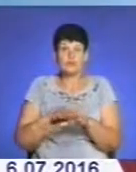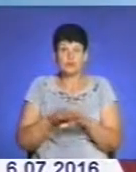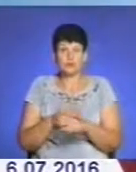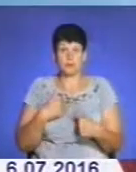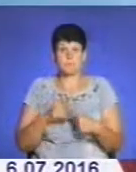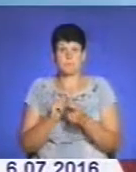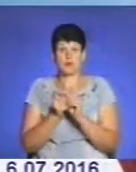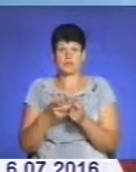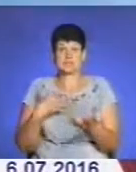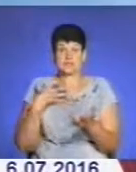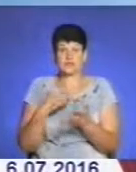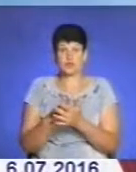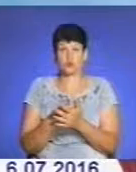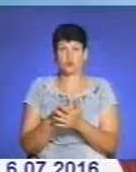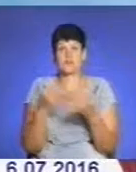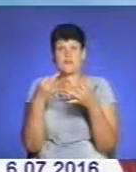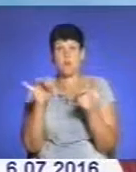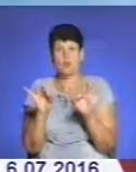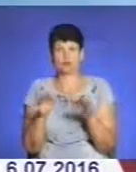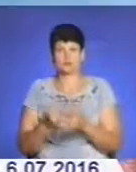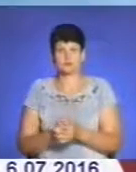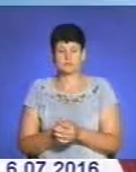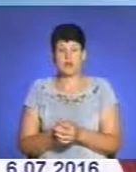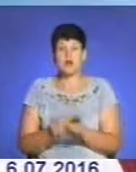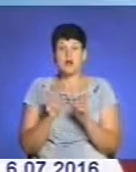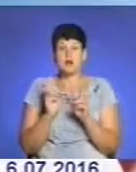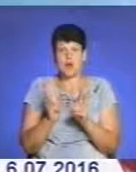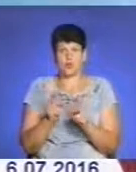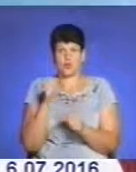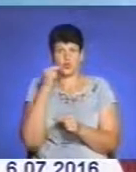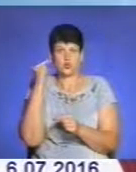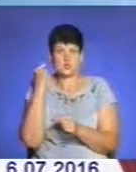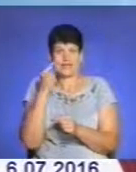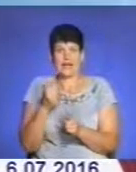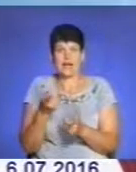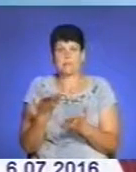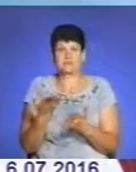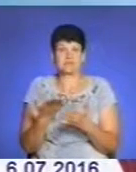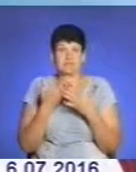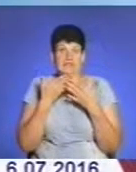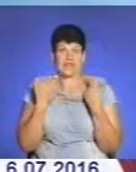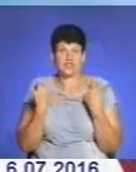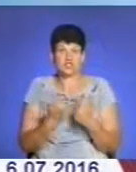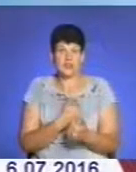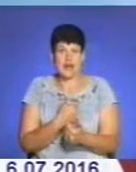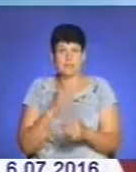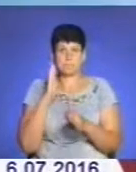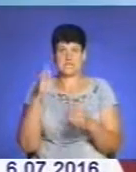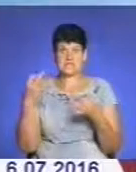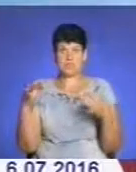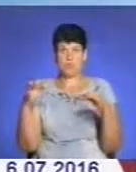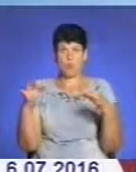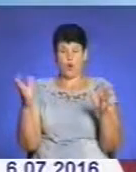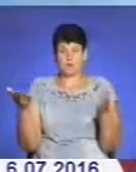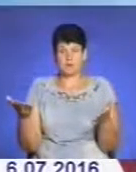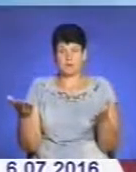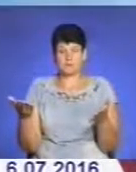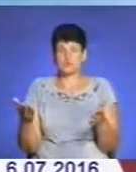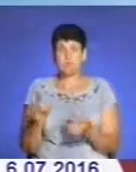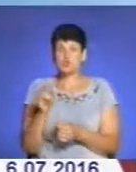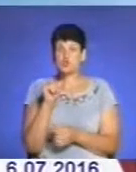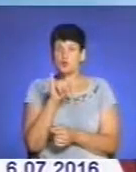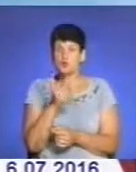свободу, за свою независимость. Почему только у русских отсутствует это желание быть свободными? Почему у них